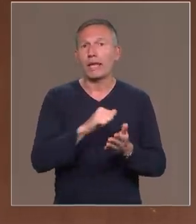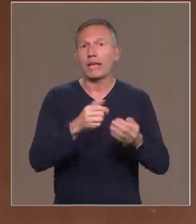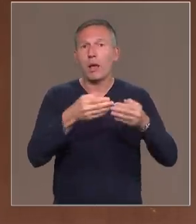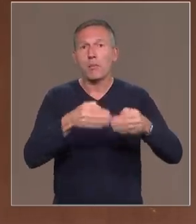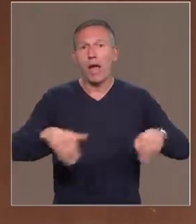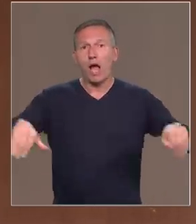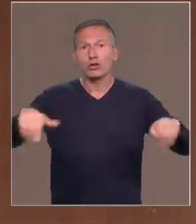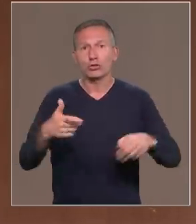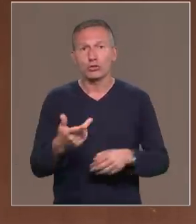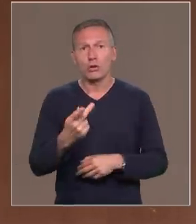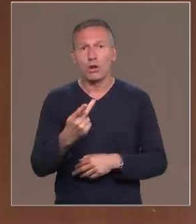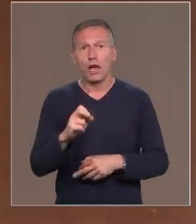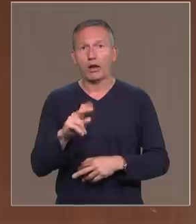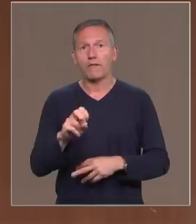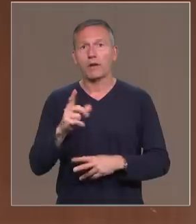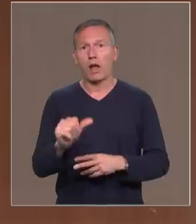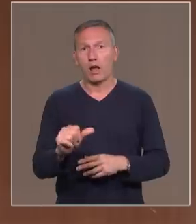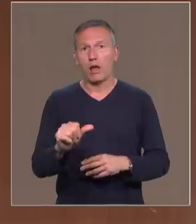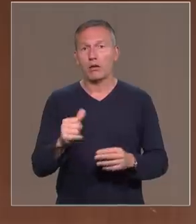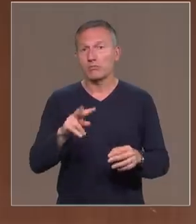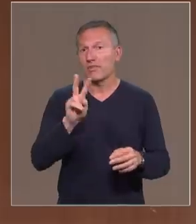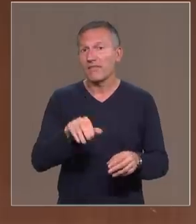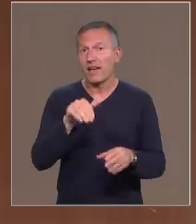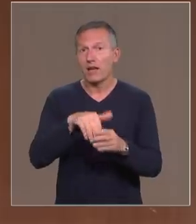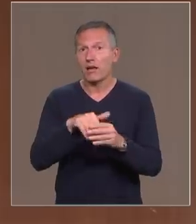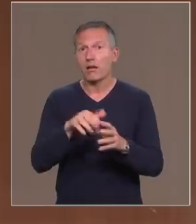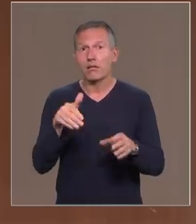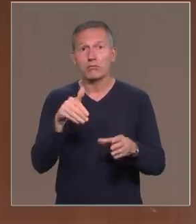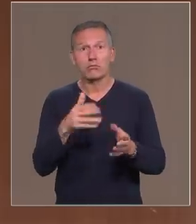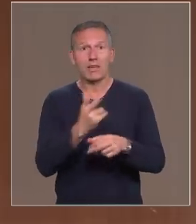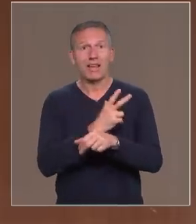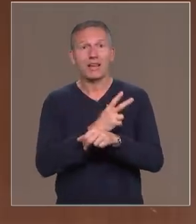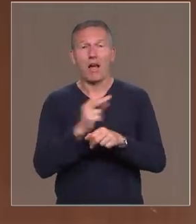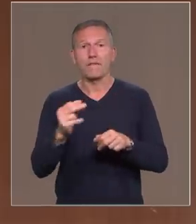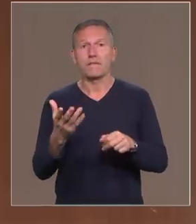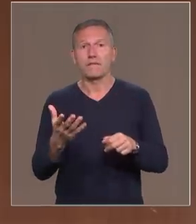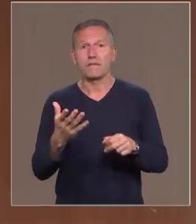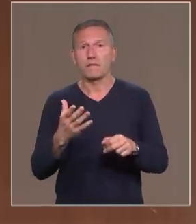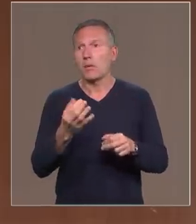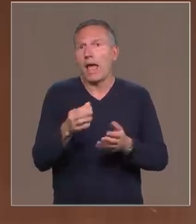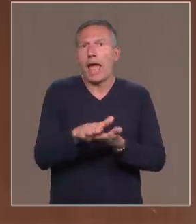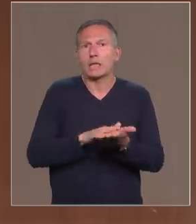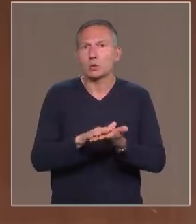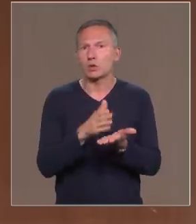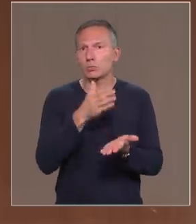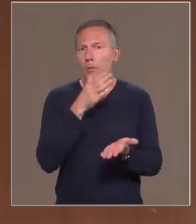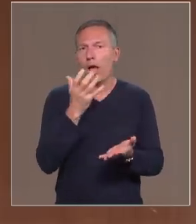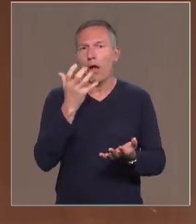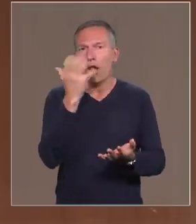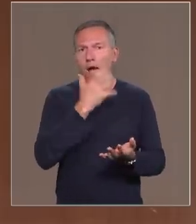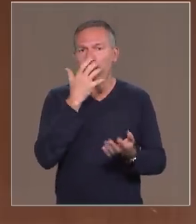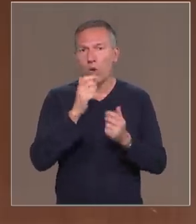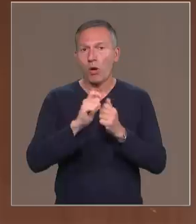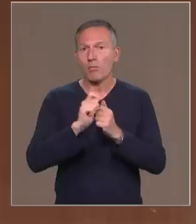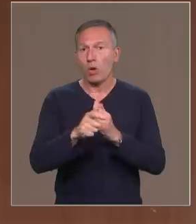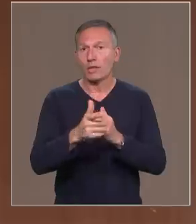barrage de Kakhovka. Il s'agit évidemment d'un acte grave, d'un acte inexcusable, odieux, qui aura en effet